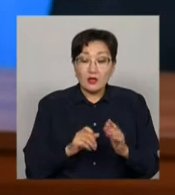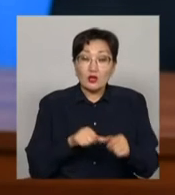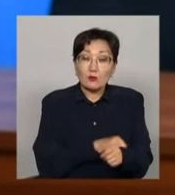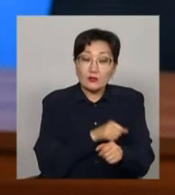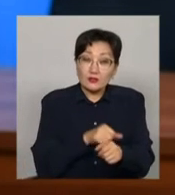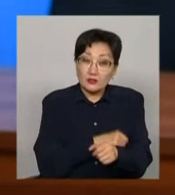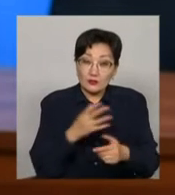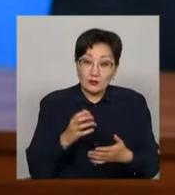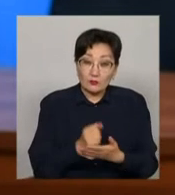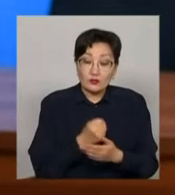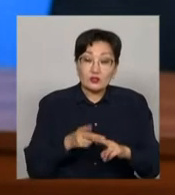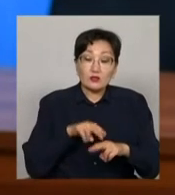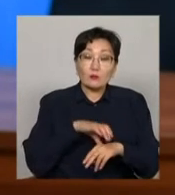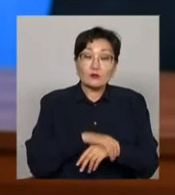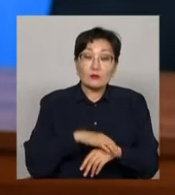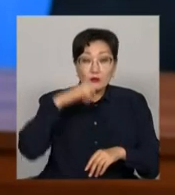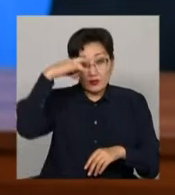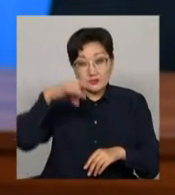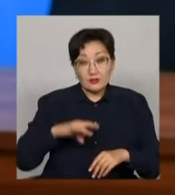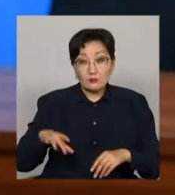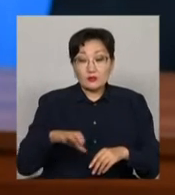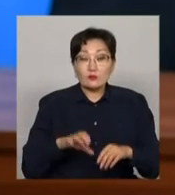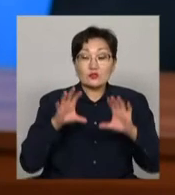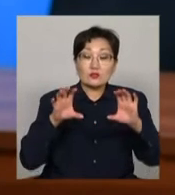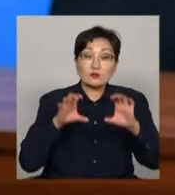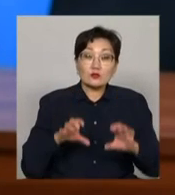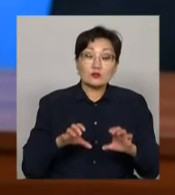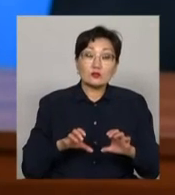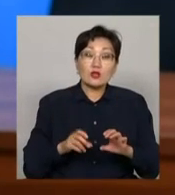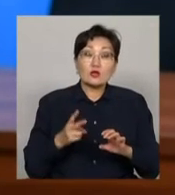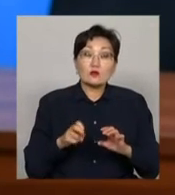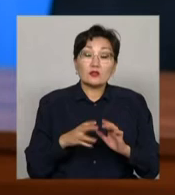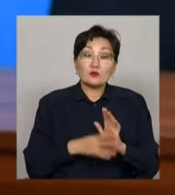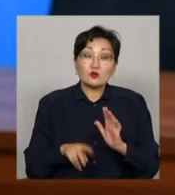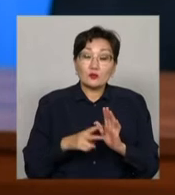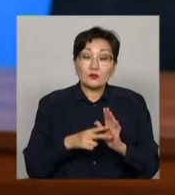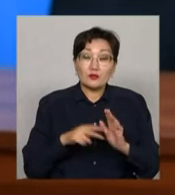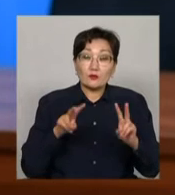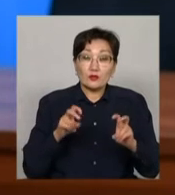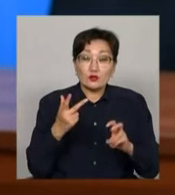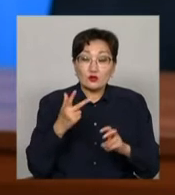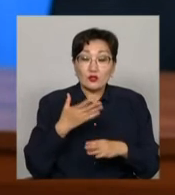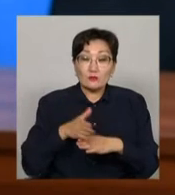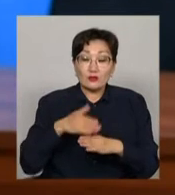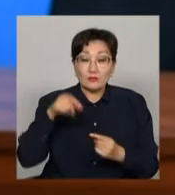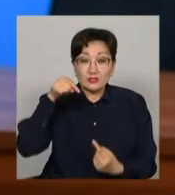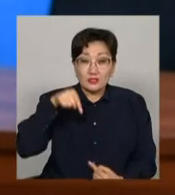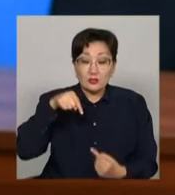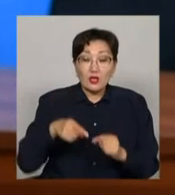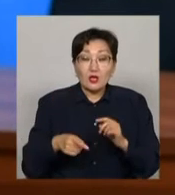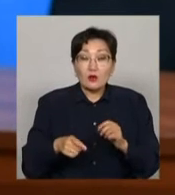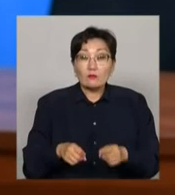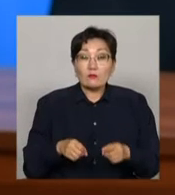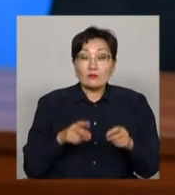болды. Аталған факты бойынша Қазақстан Республикасы қылмыстық кодексінің 297-ші бабы 3-ші тармағына сәйкес